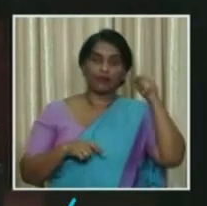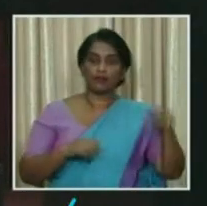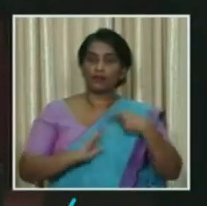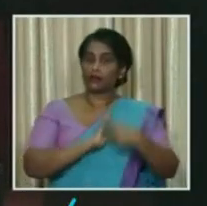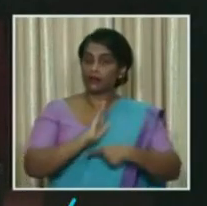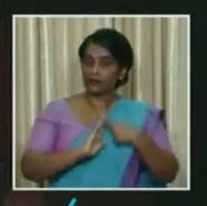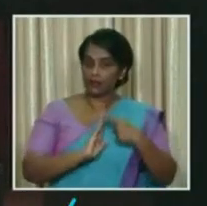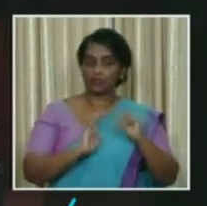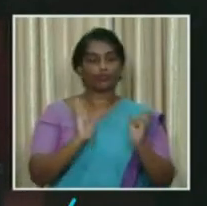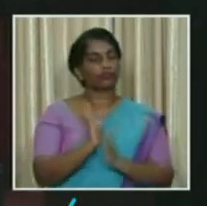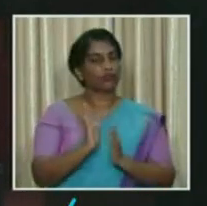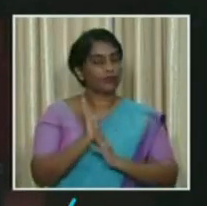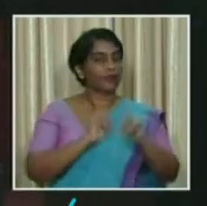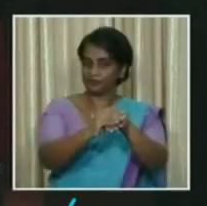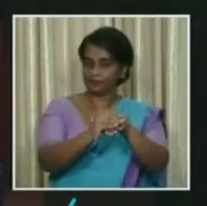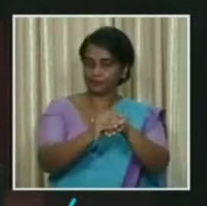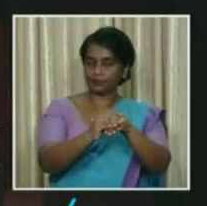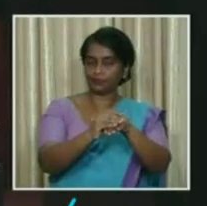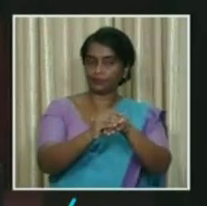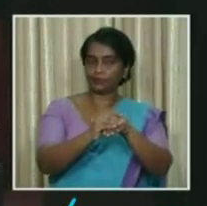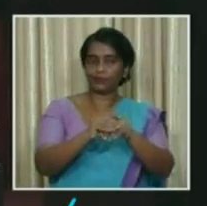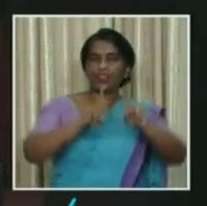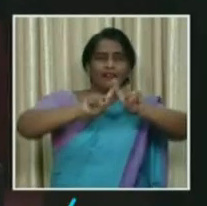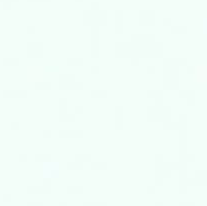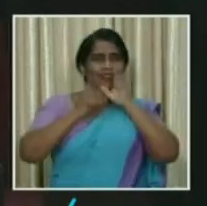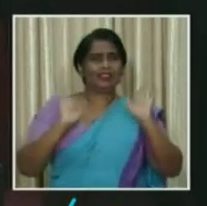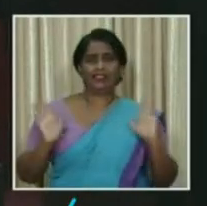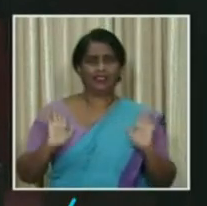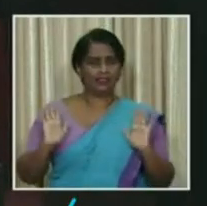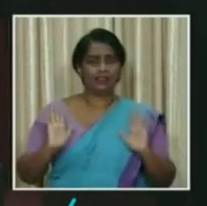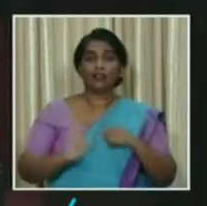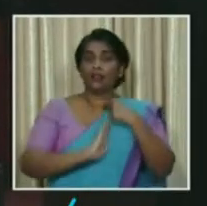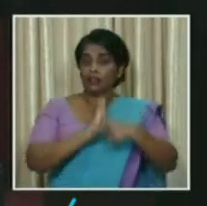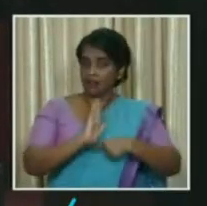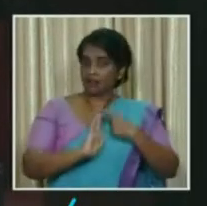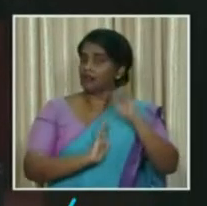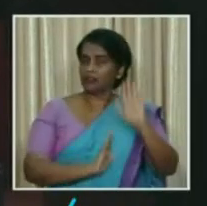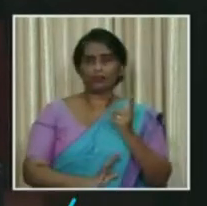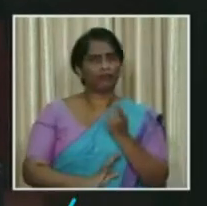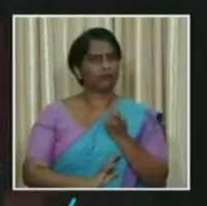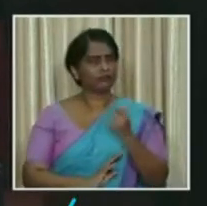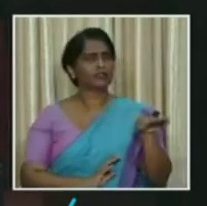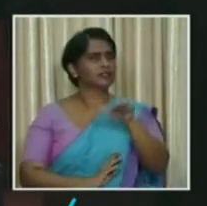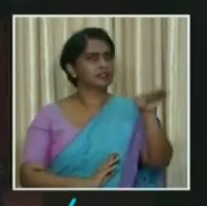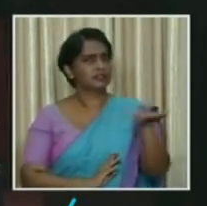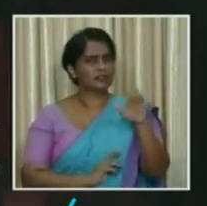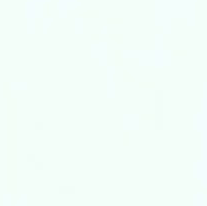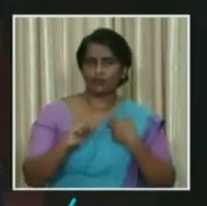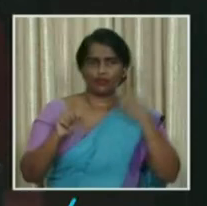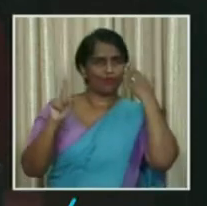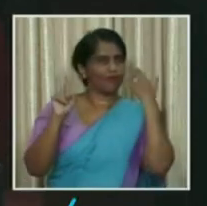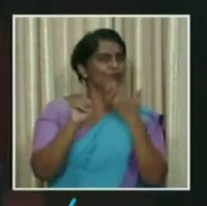රටේ කාරක සභා රැස්වීමකට ගිහිල්ලා වෙන වල්පල් දොඩවන්න නෙවෙයි, රටේ තියෙන ආර්ථික සමාජීය ගැටලු